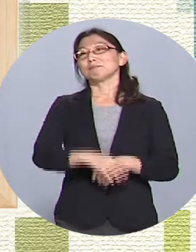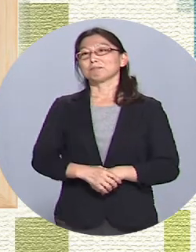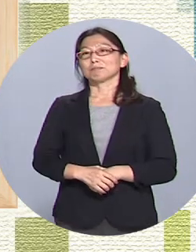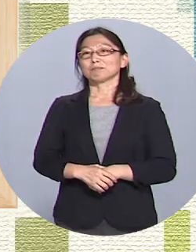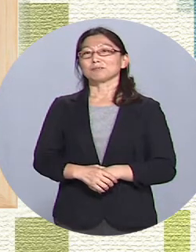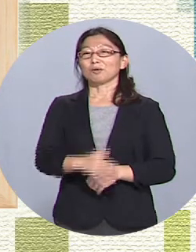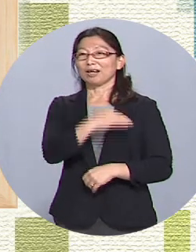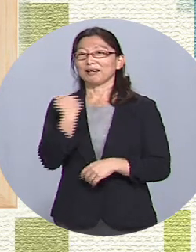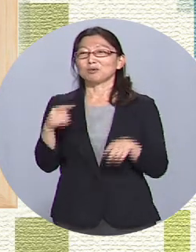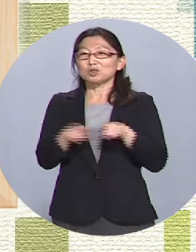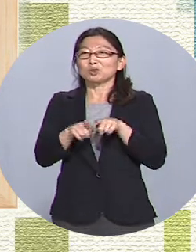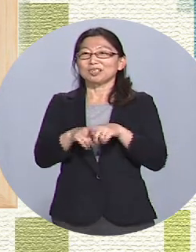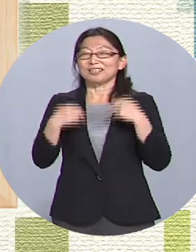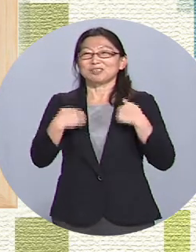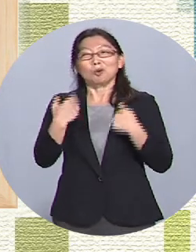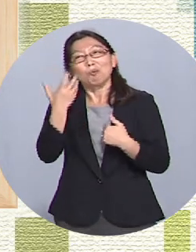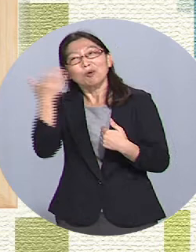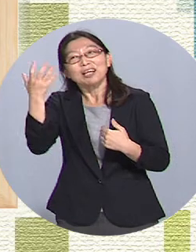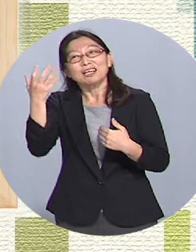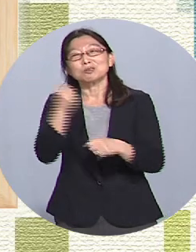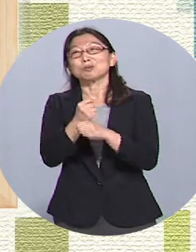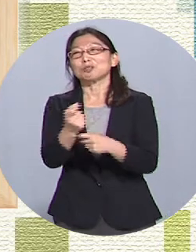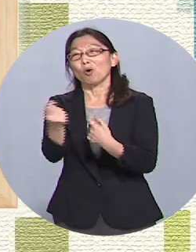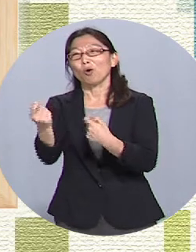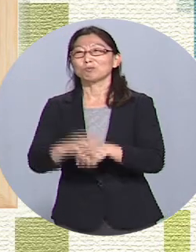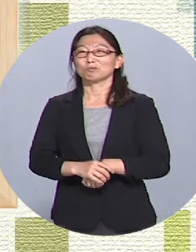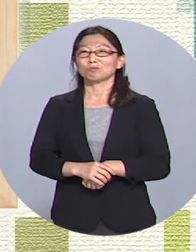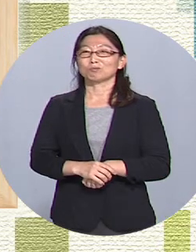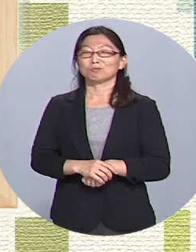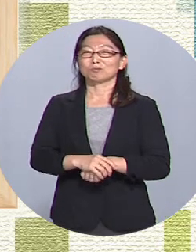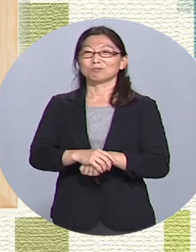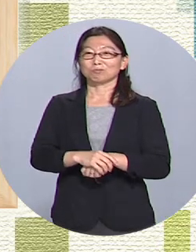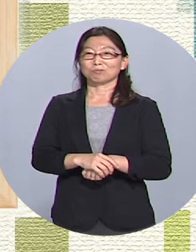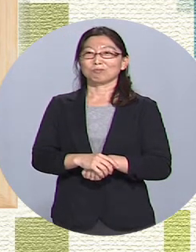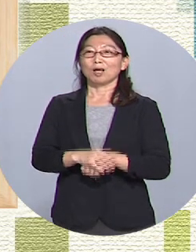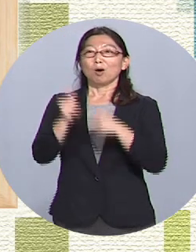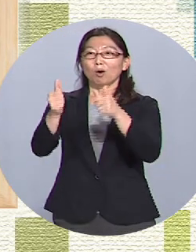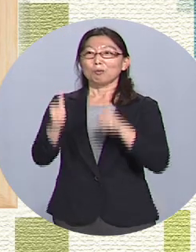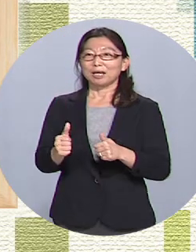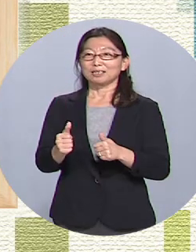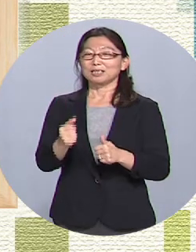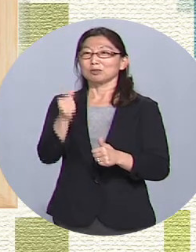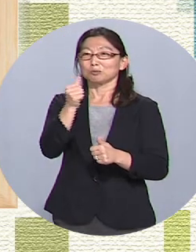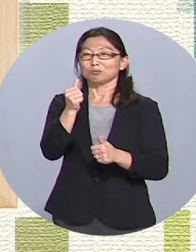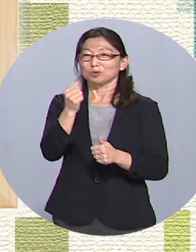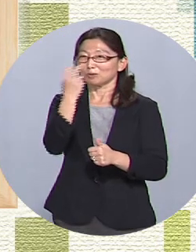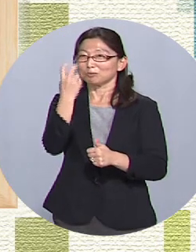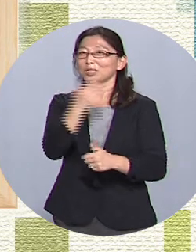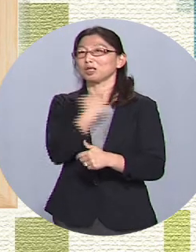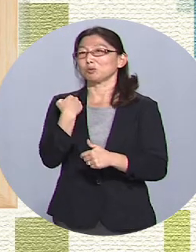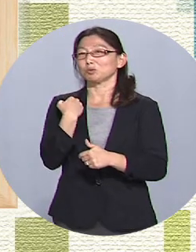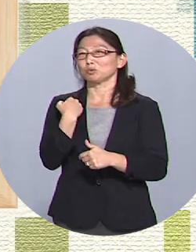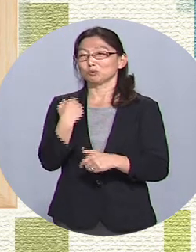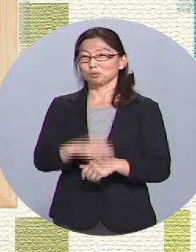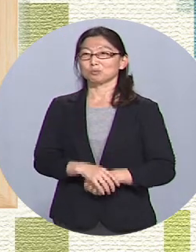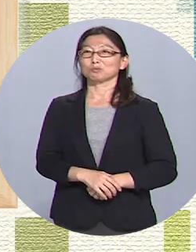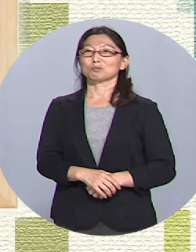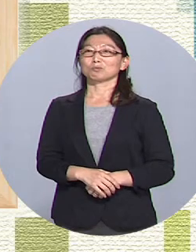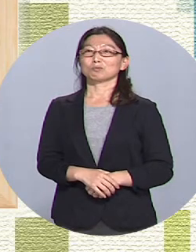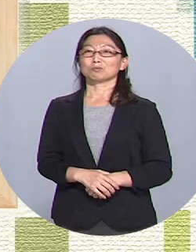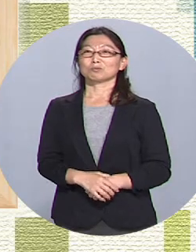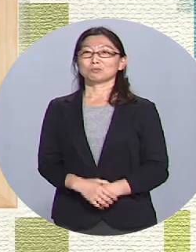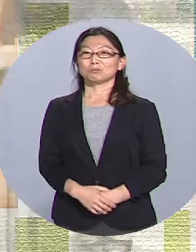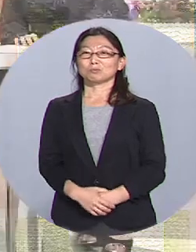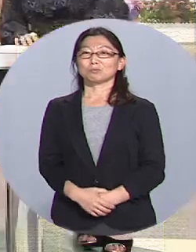私たちと楽しい夏休みの思い出を作りましょう。詳しくは県のホームページをご覧いただくか校長広報課までお問い合わせください